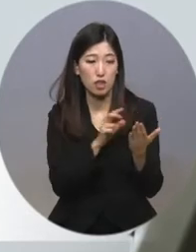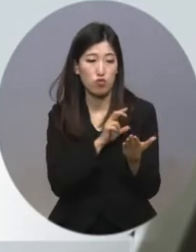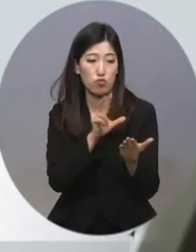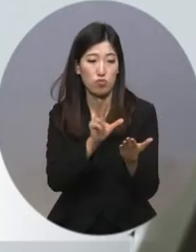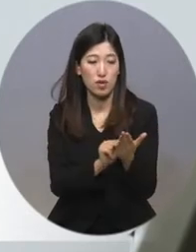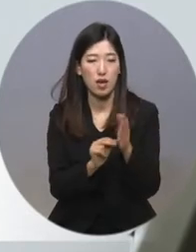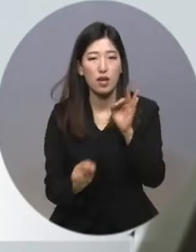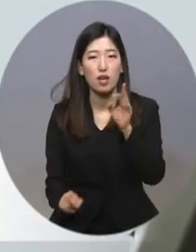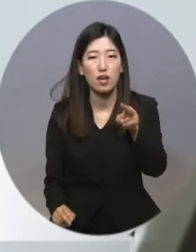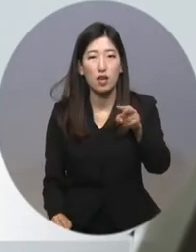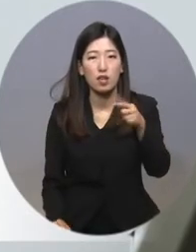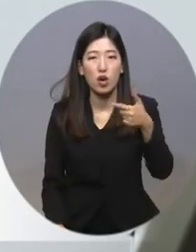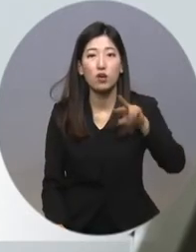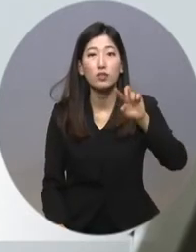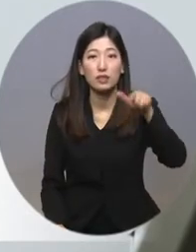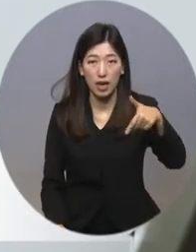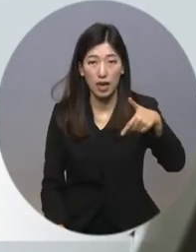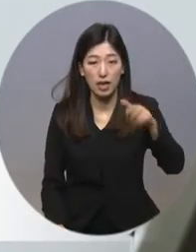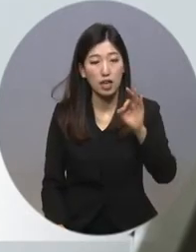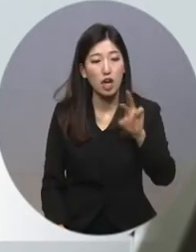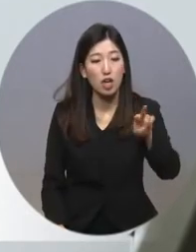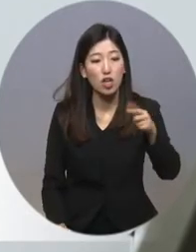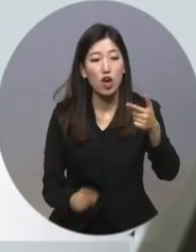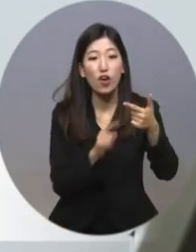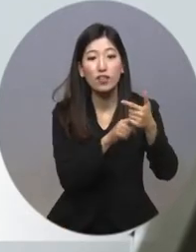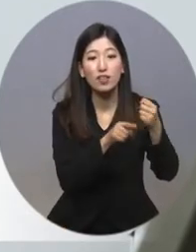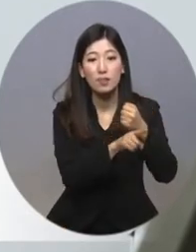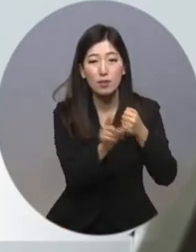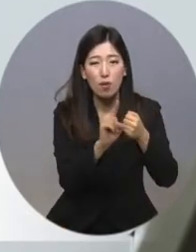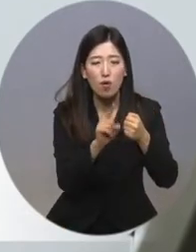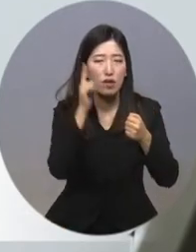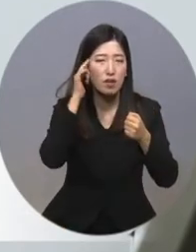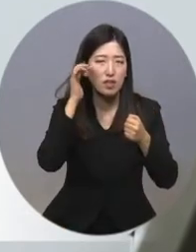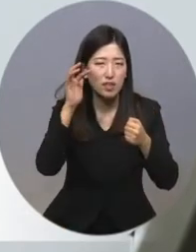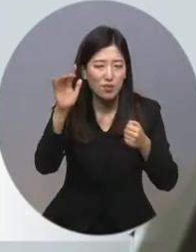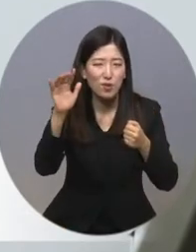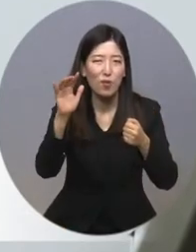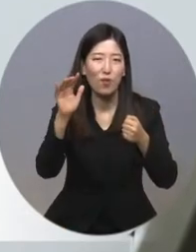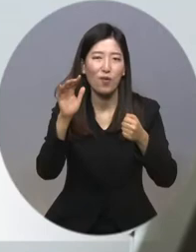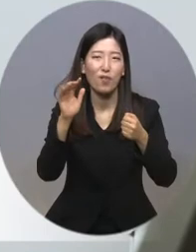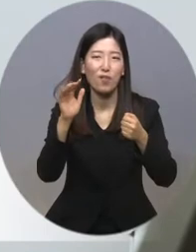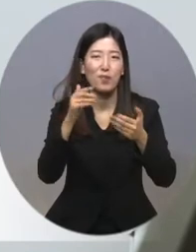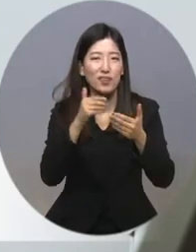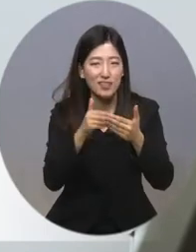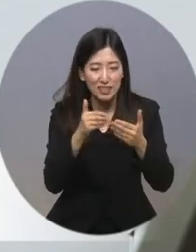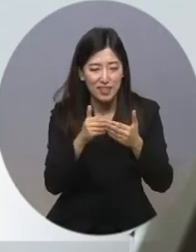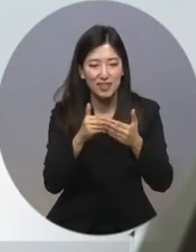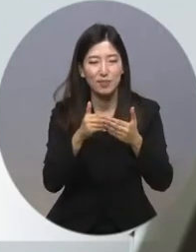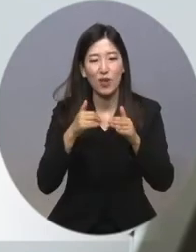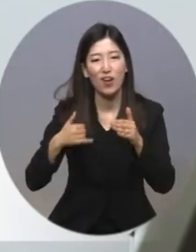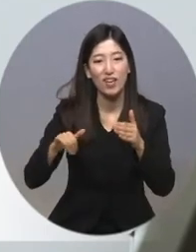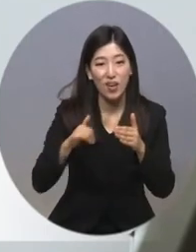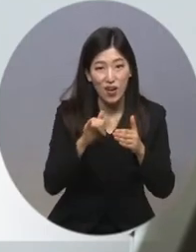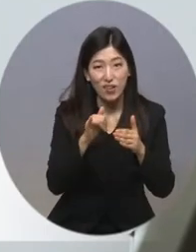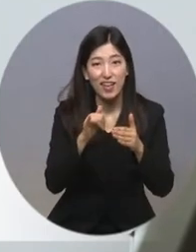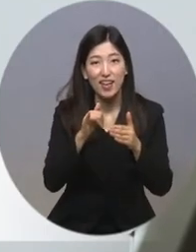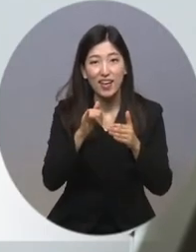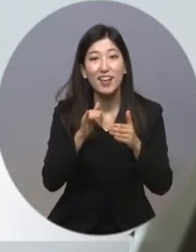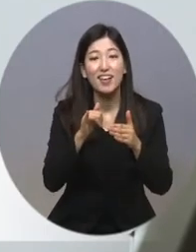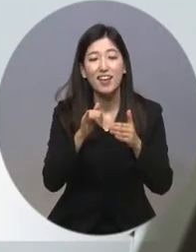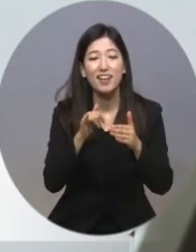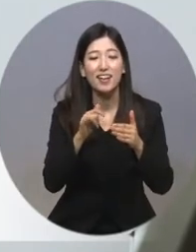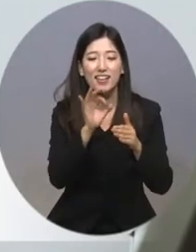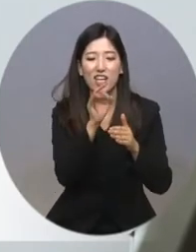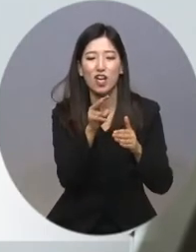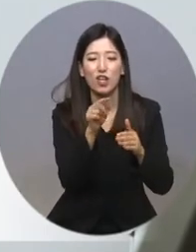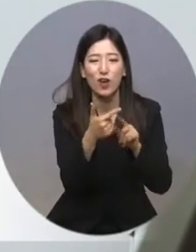그대로 그릴련, 그리워할련 또는 연애할련, 즉 제가 좋아하고 그리워하는 것들을